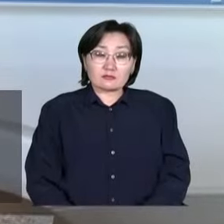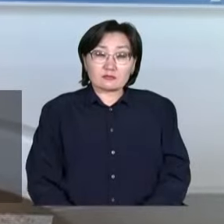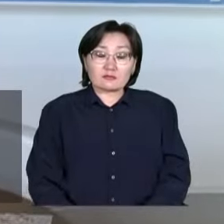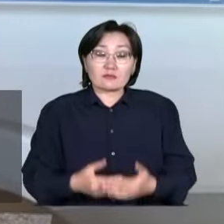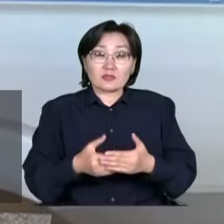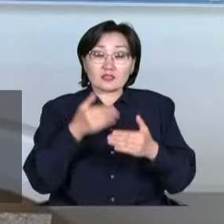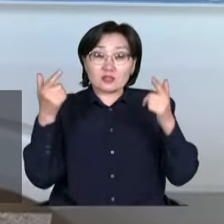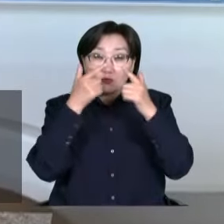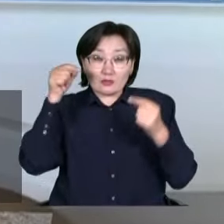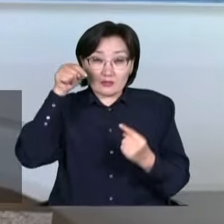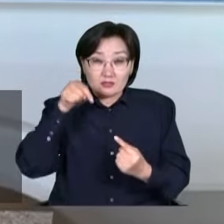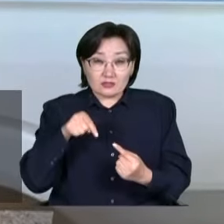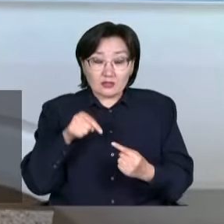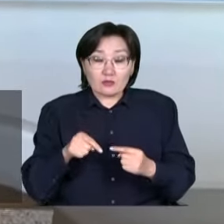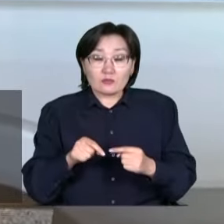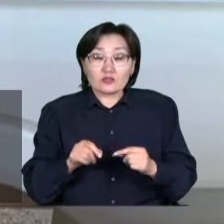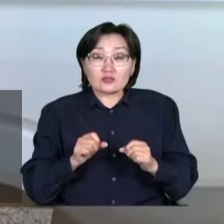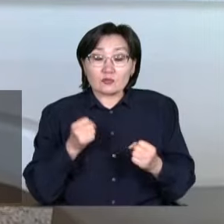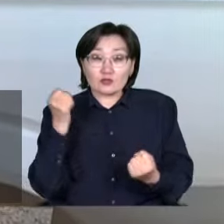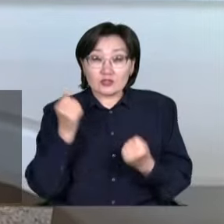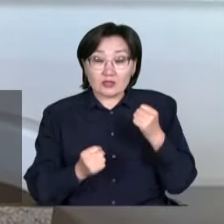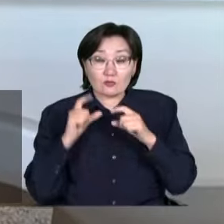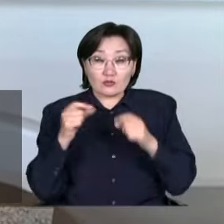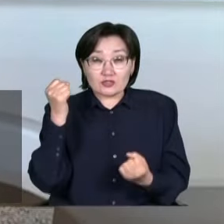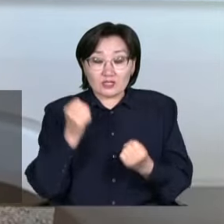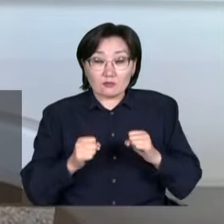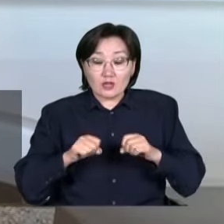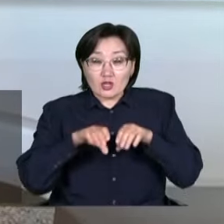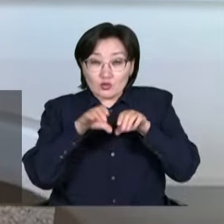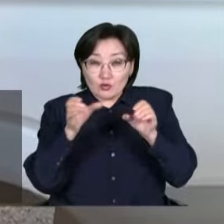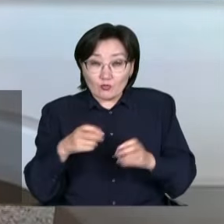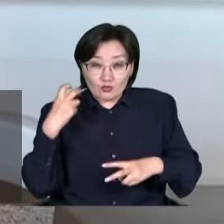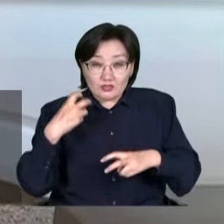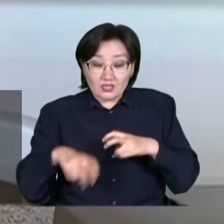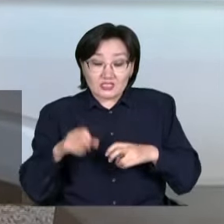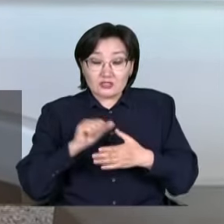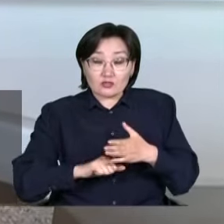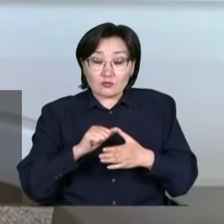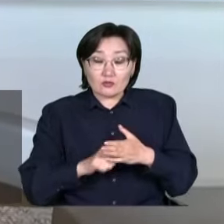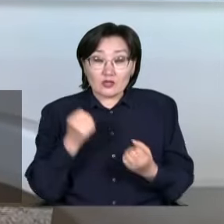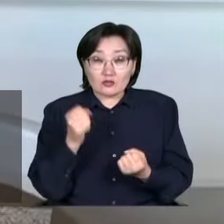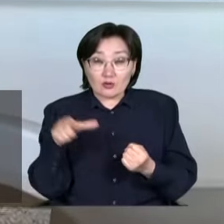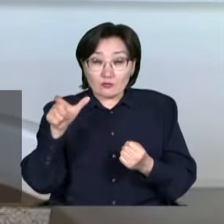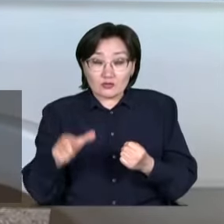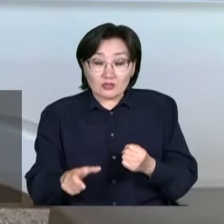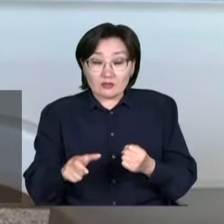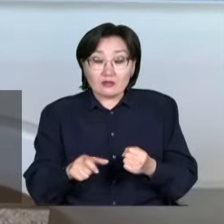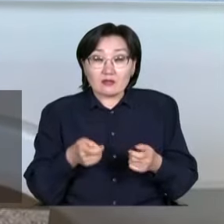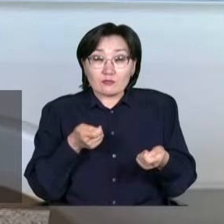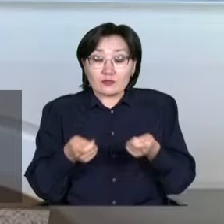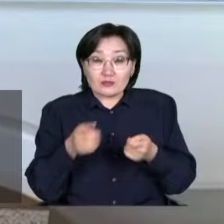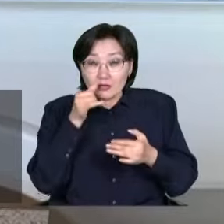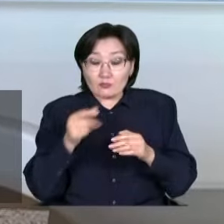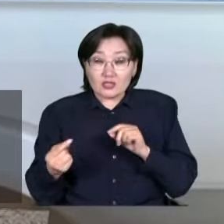Алдын ала мәліметтер бойынша қозғалыс кезінде жүк автокөлігінің зөңгелегі жарылып, оның салдарынан жүргізуші және көлікті бақылай алмай,